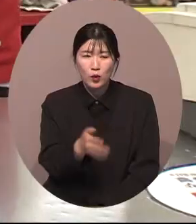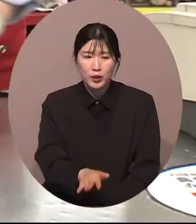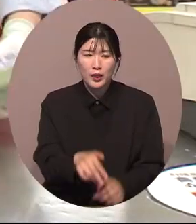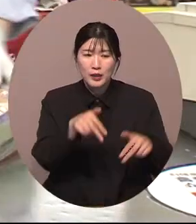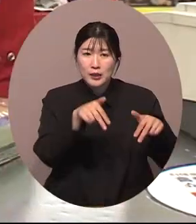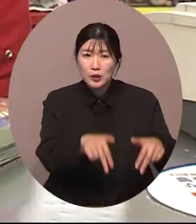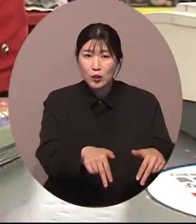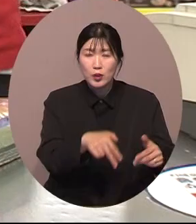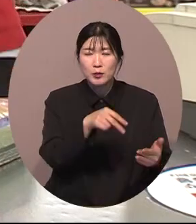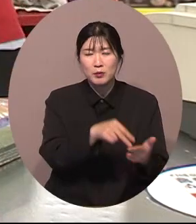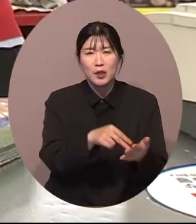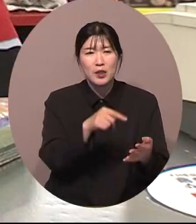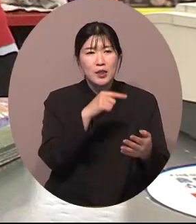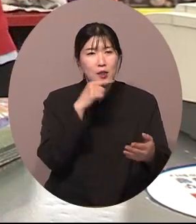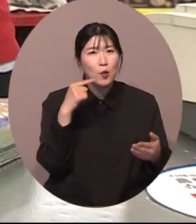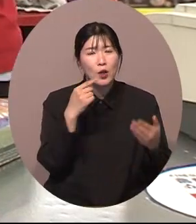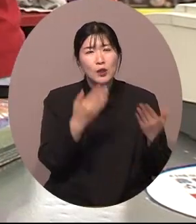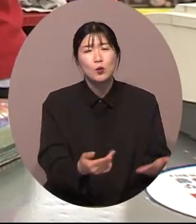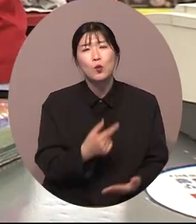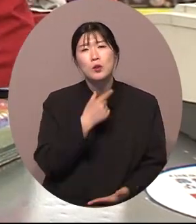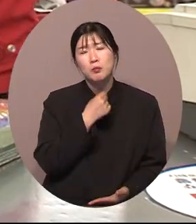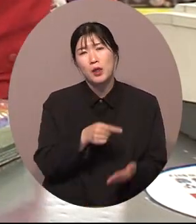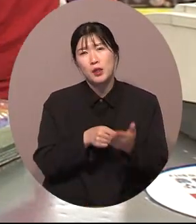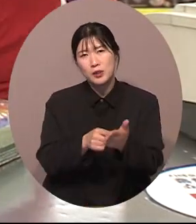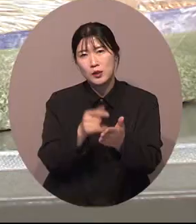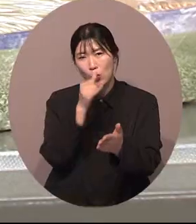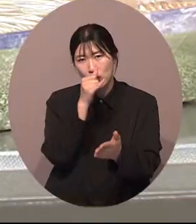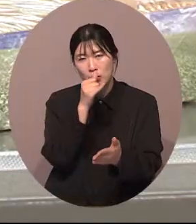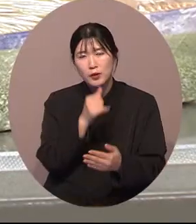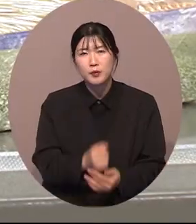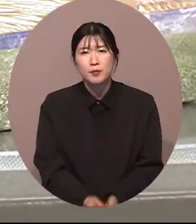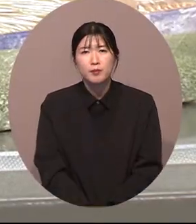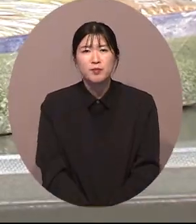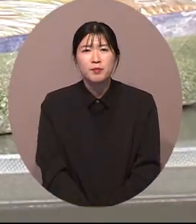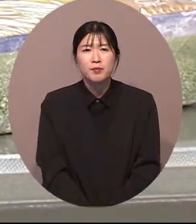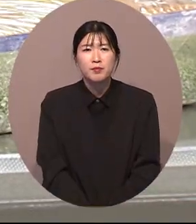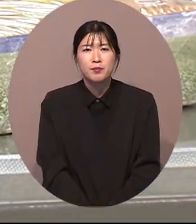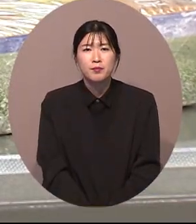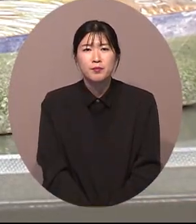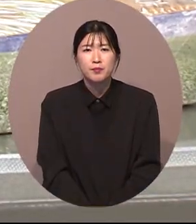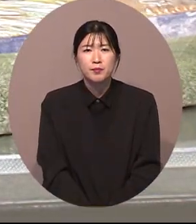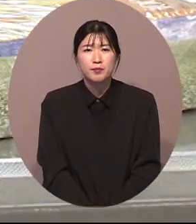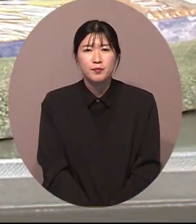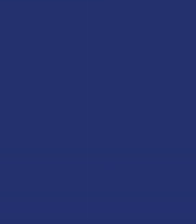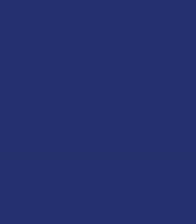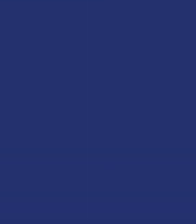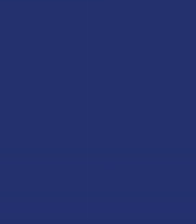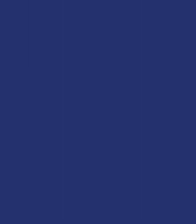필요성을 주장해 결론은 쉽지 않을 전망입니다. MBC 뉴스 조영찬입니다.